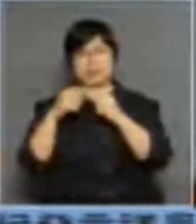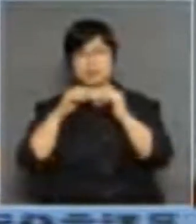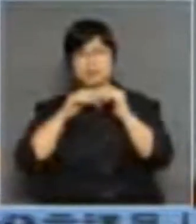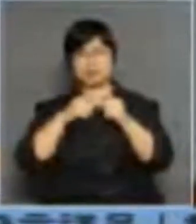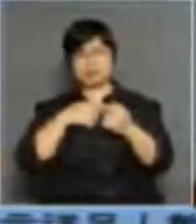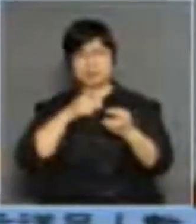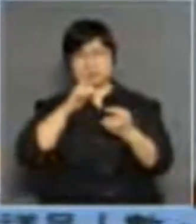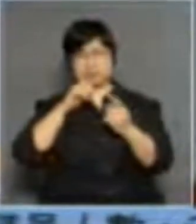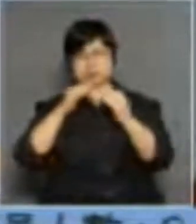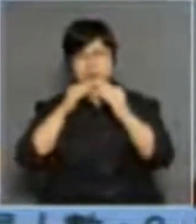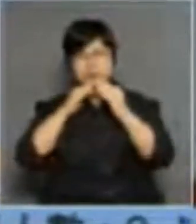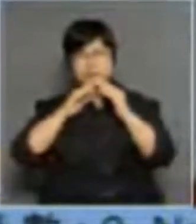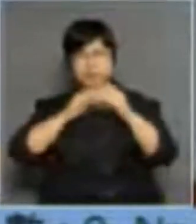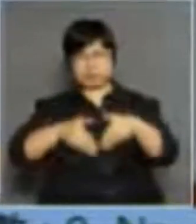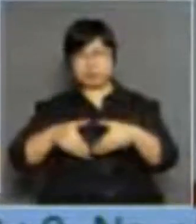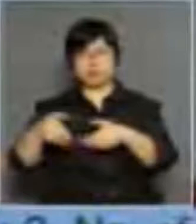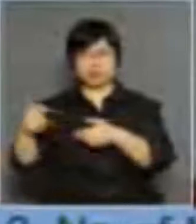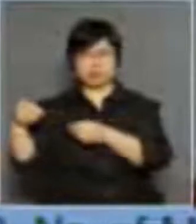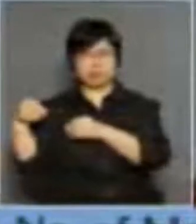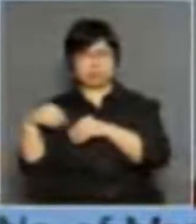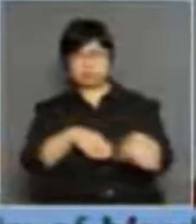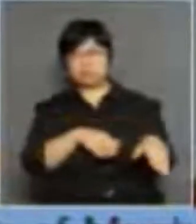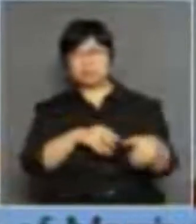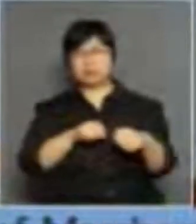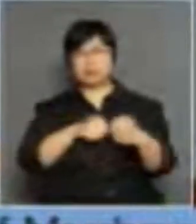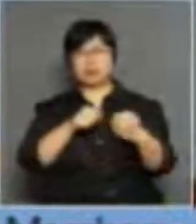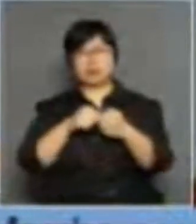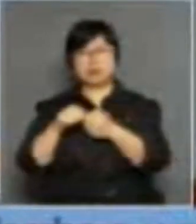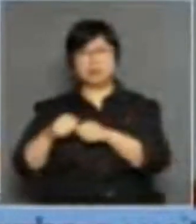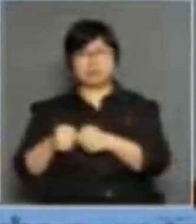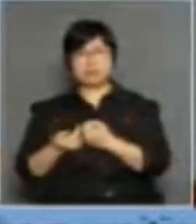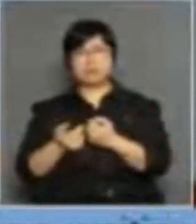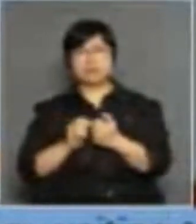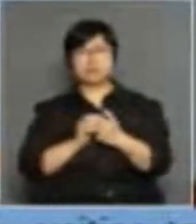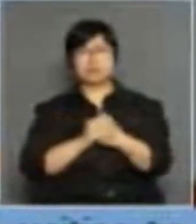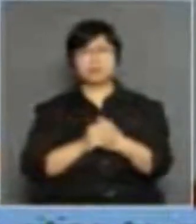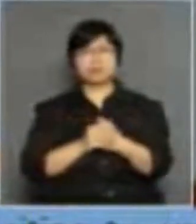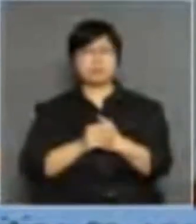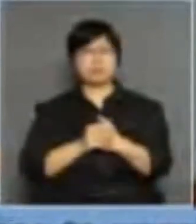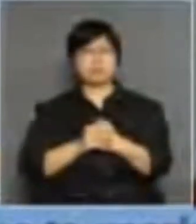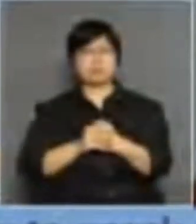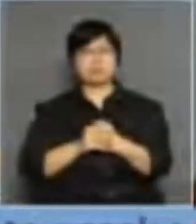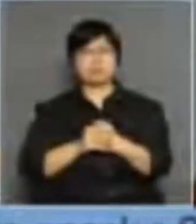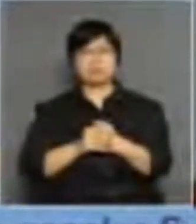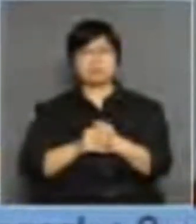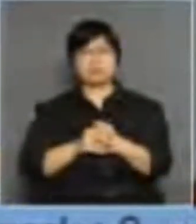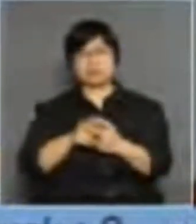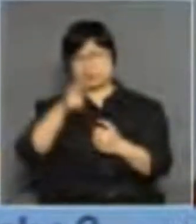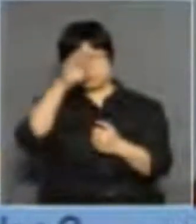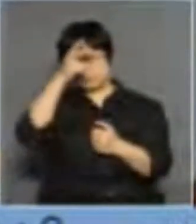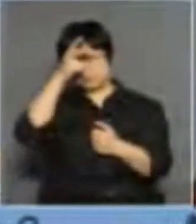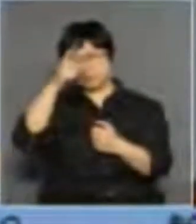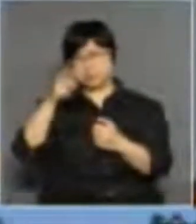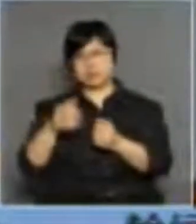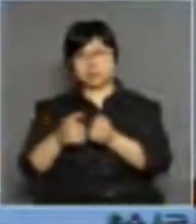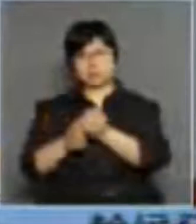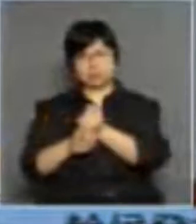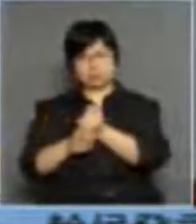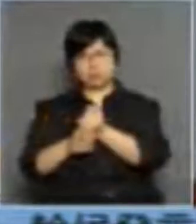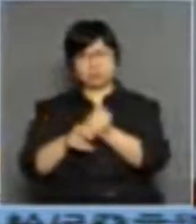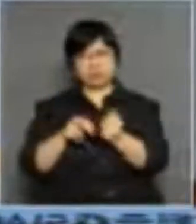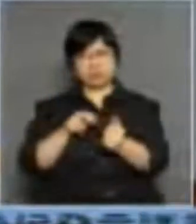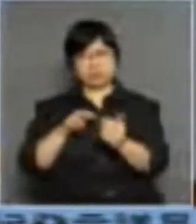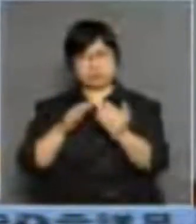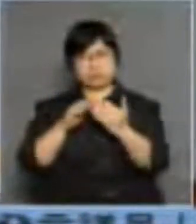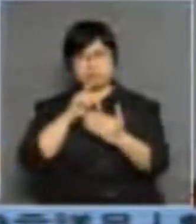的建築物被沖垮。在這一點上面，漁護署有沒有盡到這